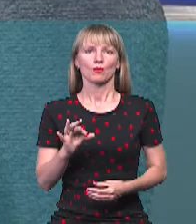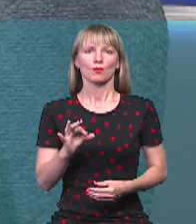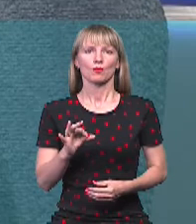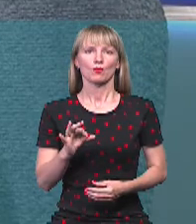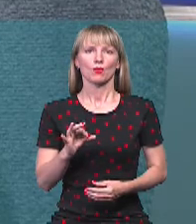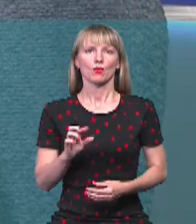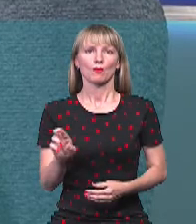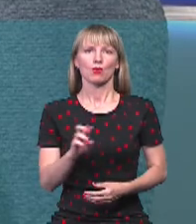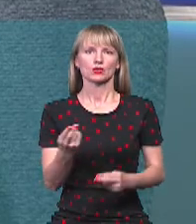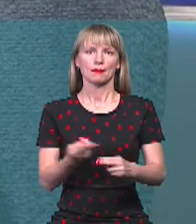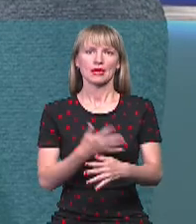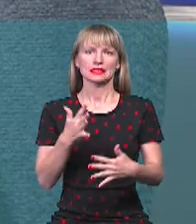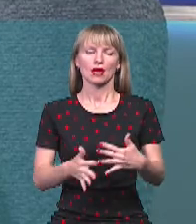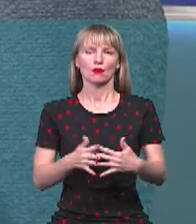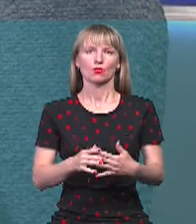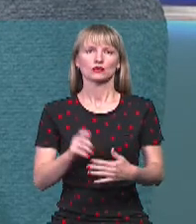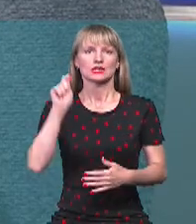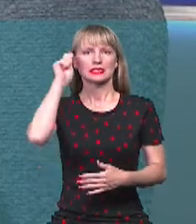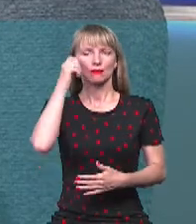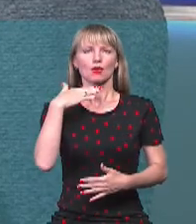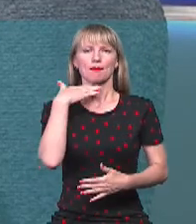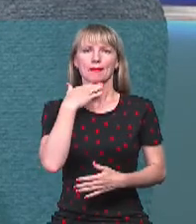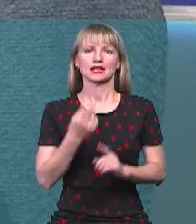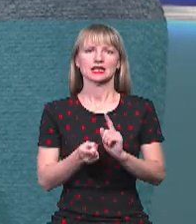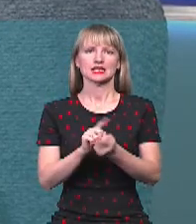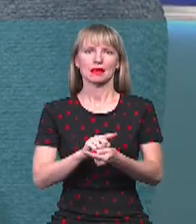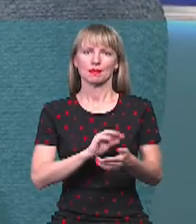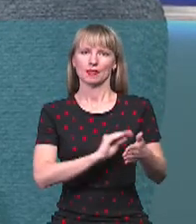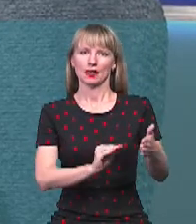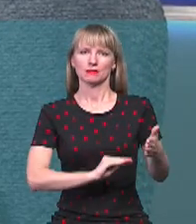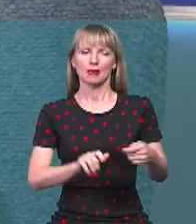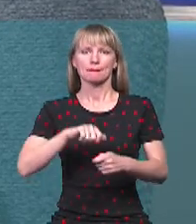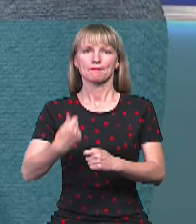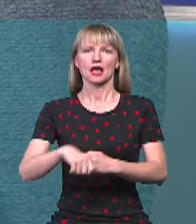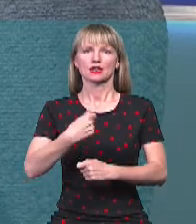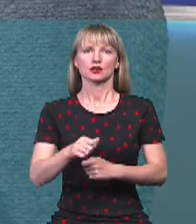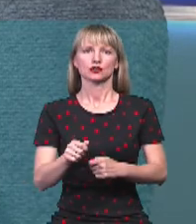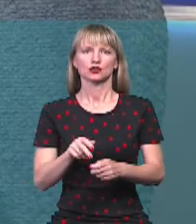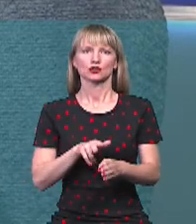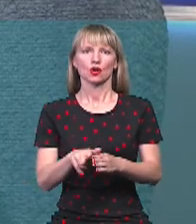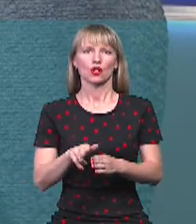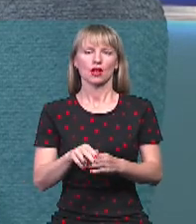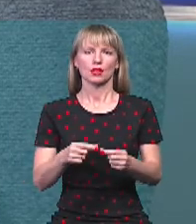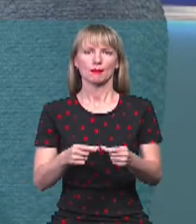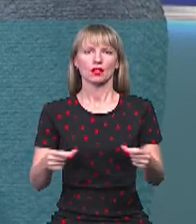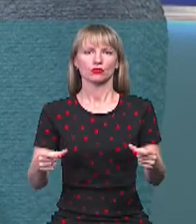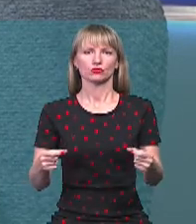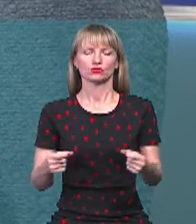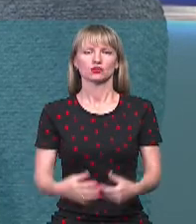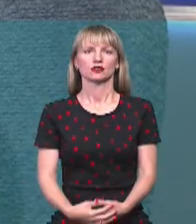без капусти, цибулі і м'яса, а замість заявлених бананів – шоколадний